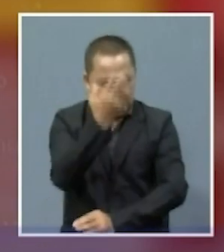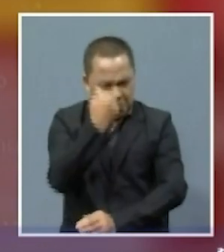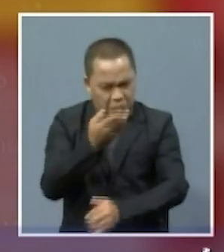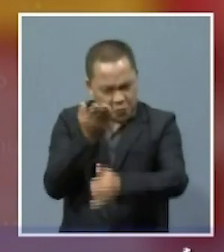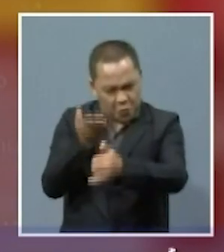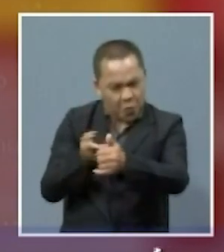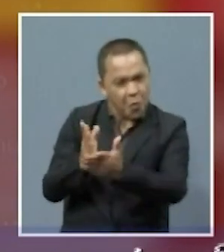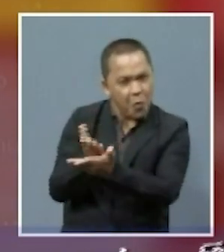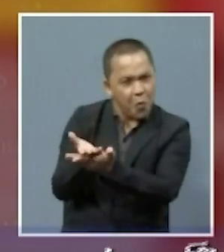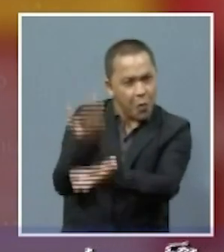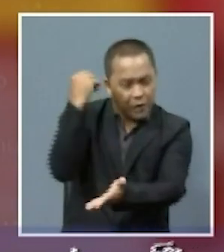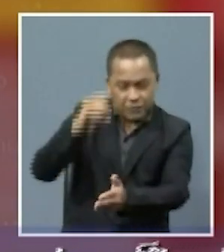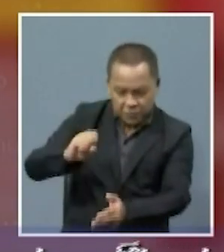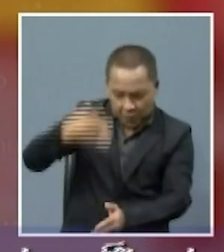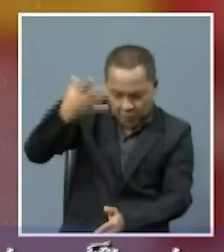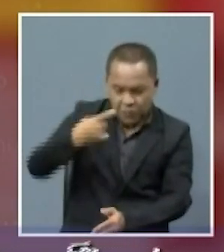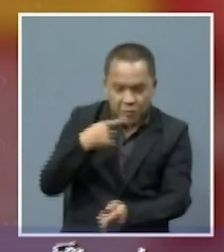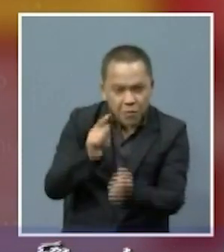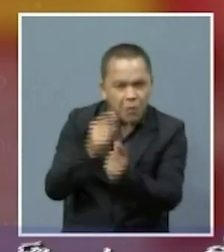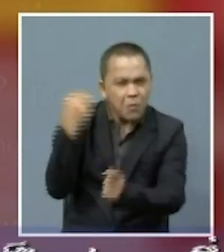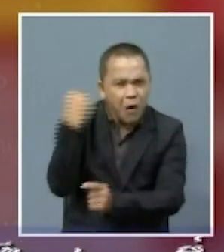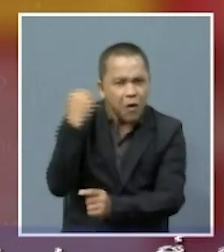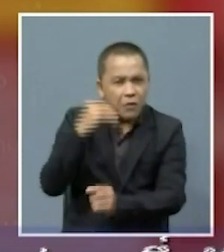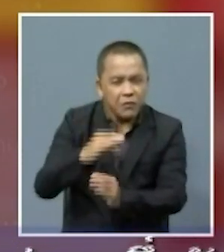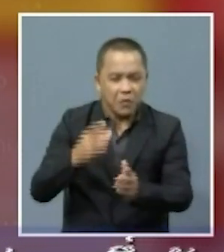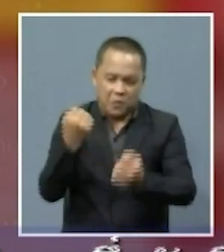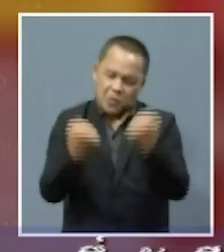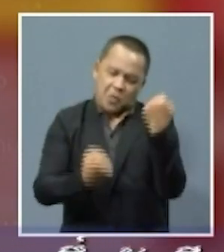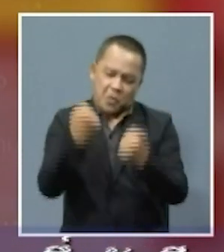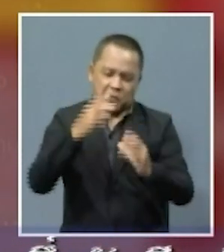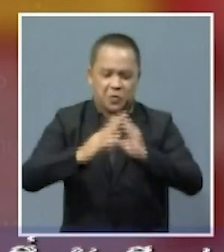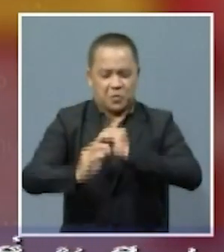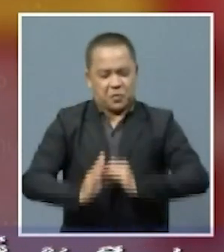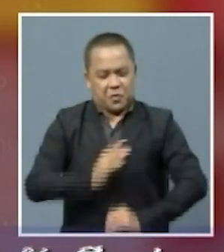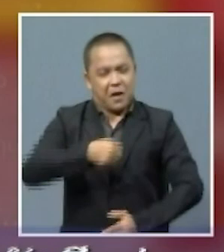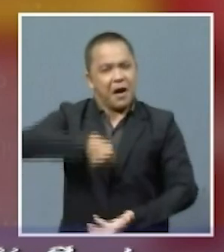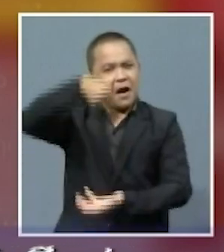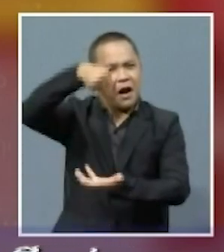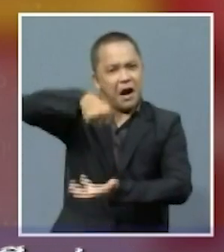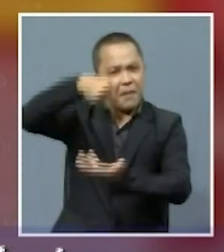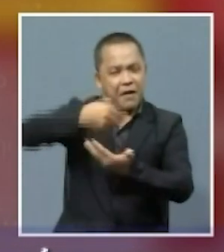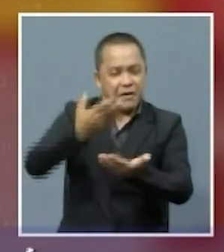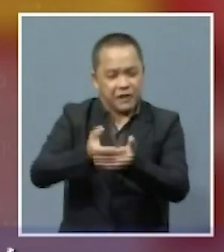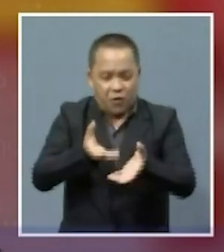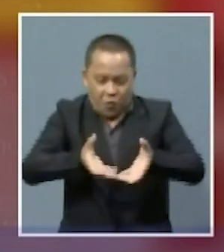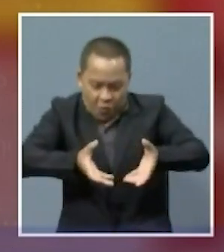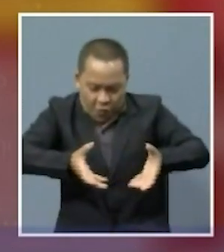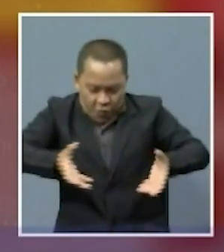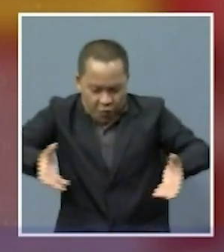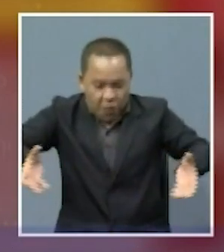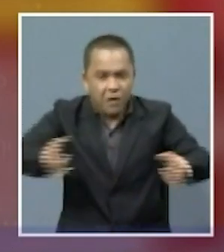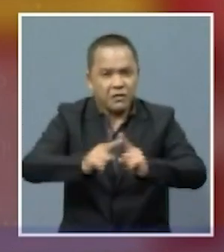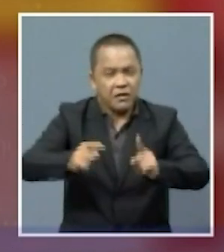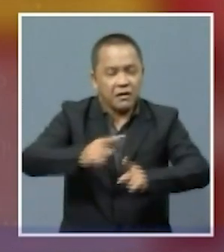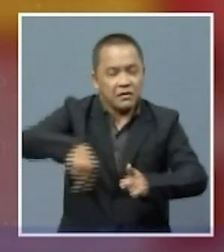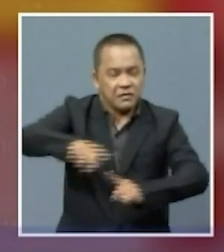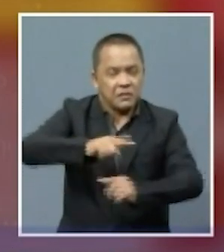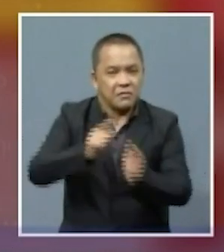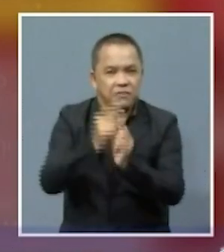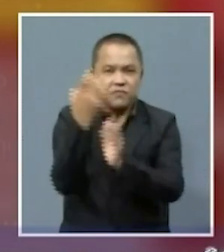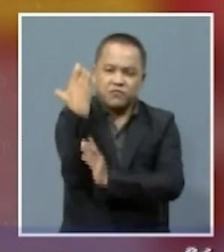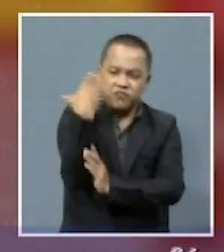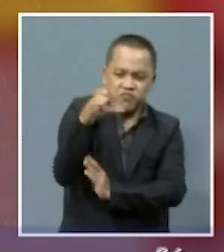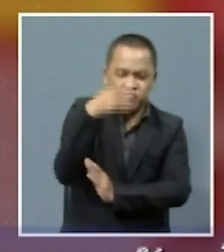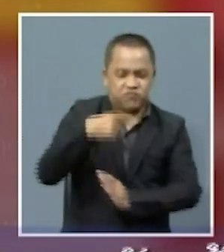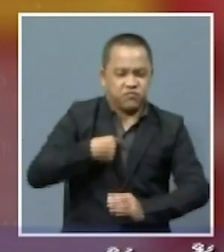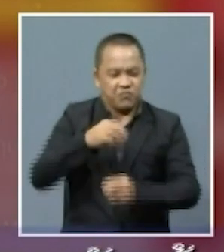คนแบบนี้เด้งขึ้นมาหน้าจอเราบ่อยจังโชว์รถบ้างแหละโชว์กระเป๋าโชว์เงินเป็นฟ่อนบ้างแหละคือคนพวกนี้จะโพสต์เลยน